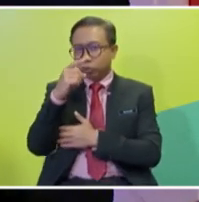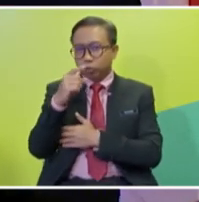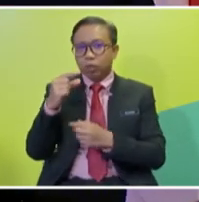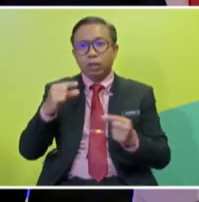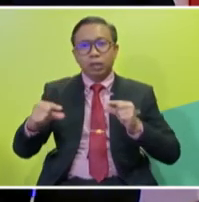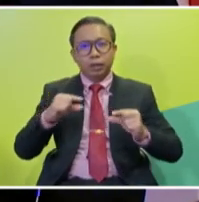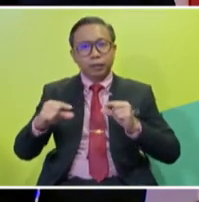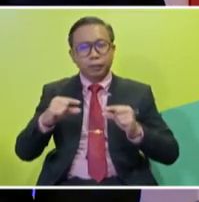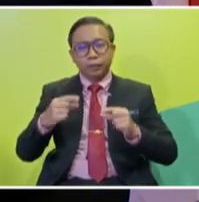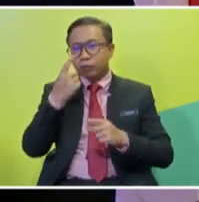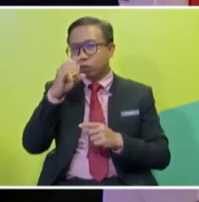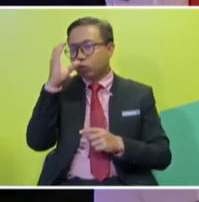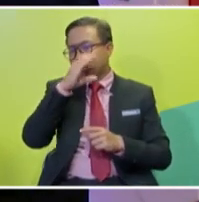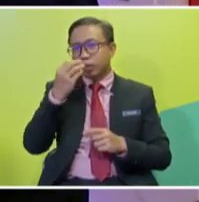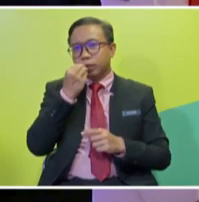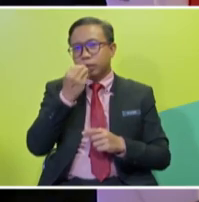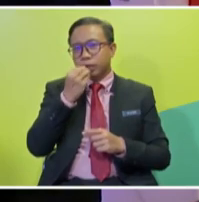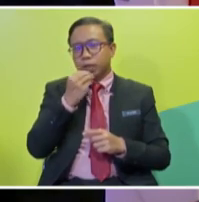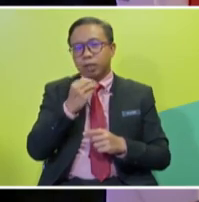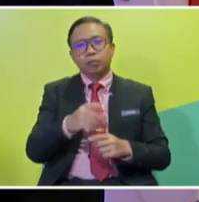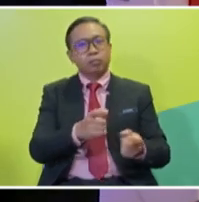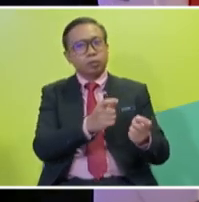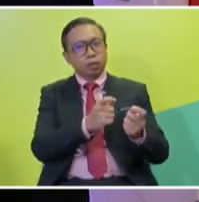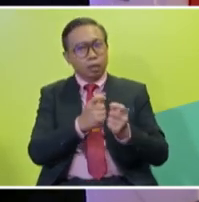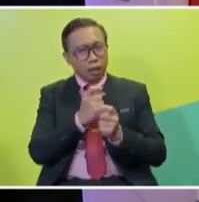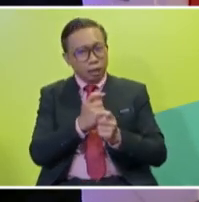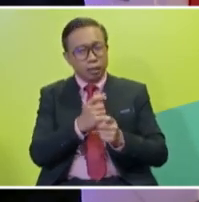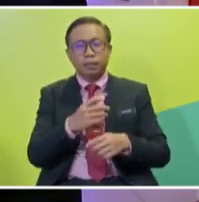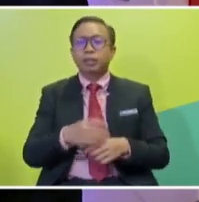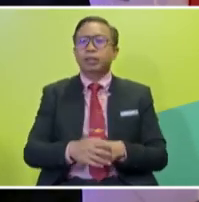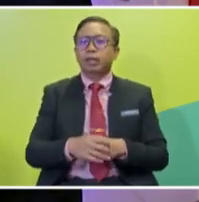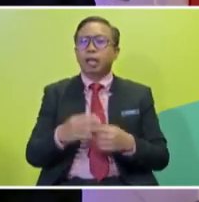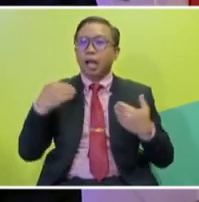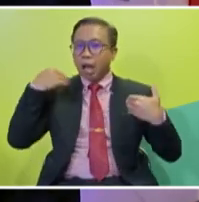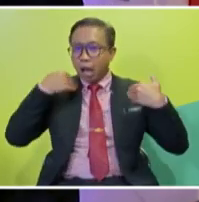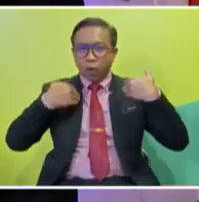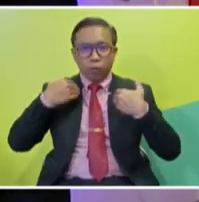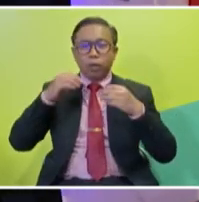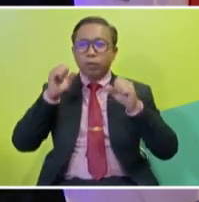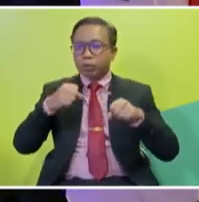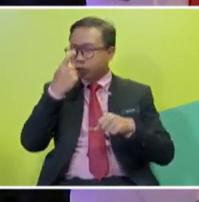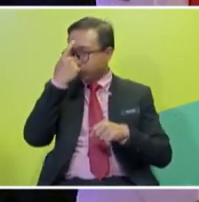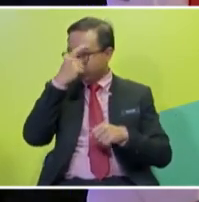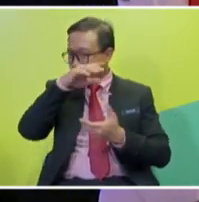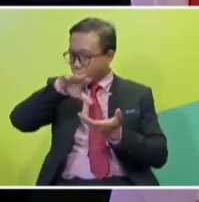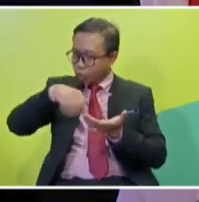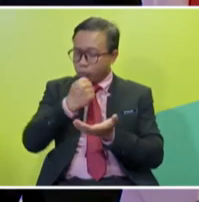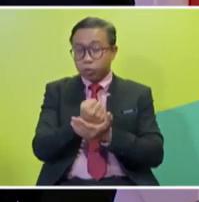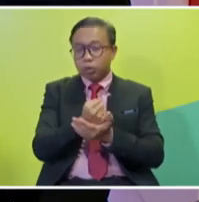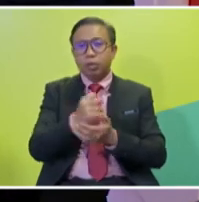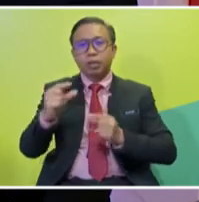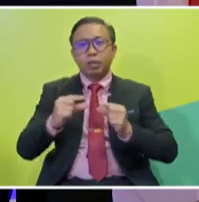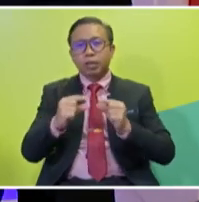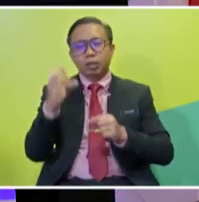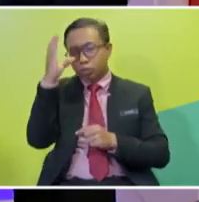ada bergerak untuk cari makanan bergerak mempertahankan diri jadi hewan sekali ketika semuanya bergerak yang kedua mencari makanan